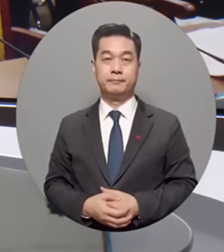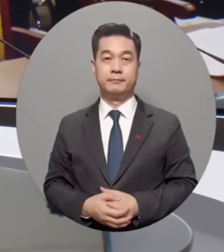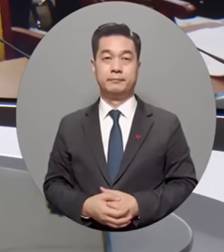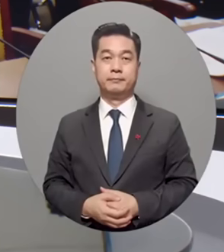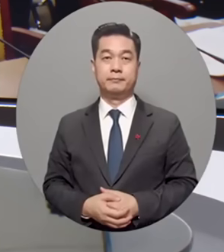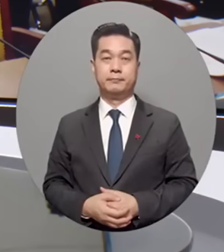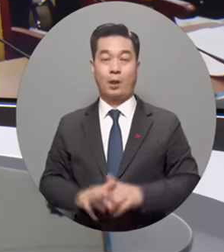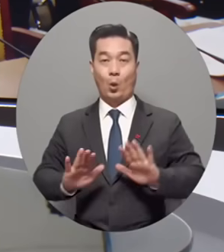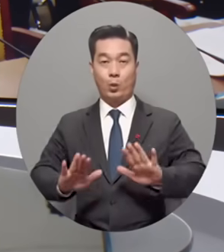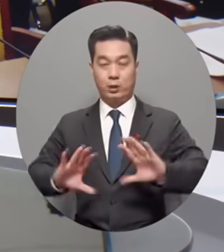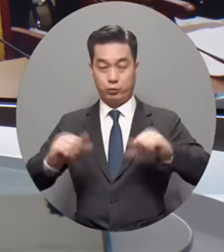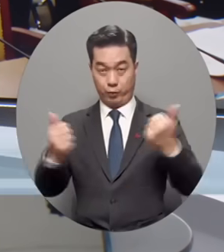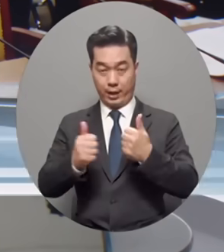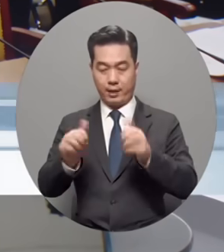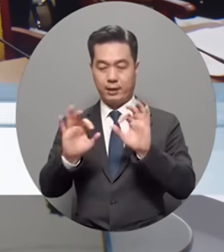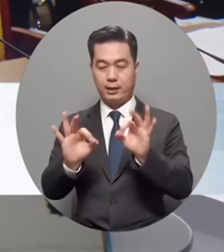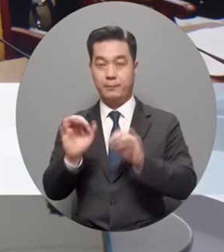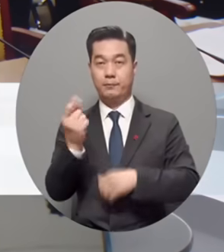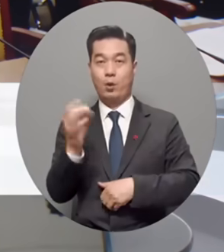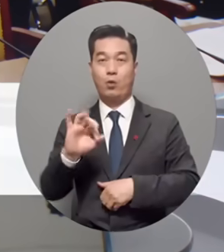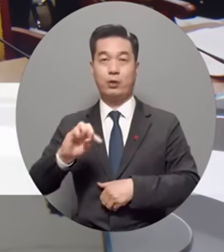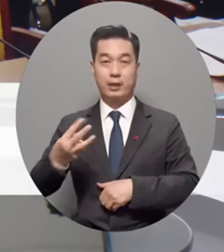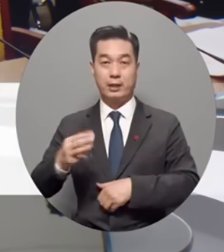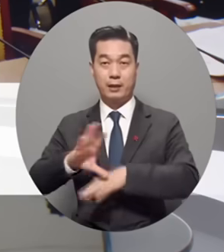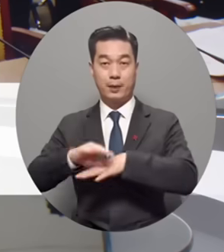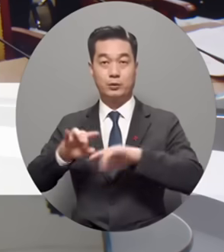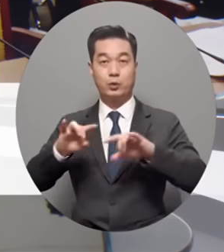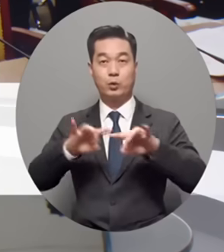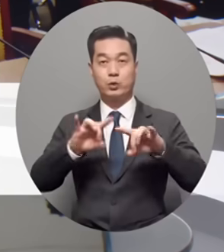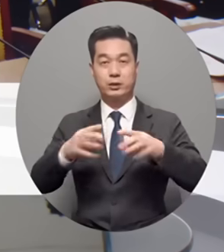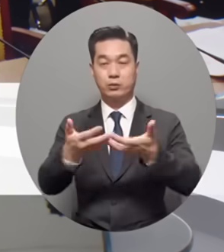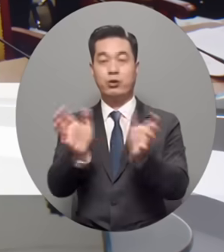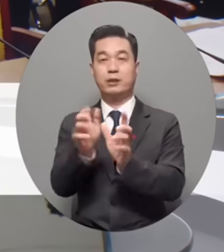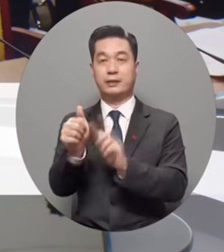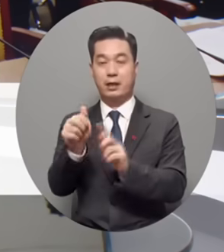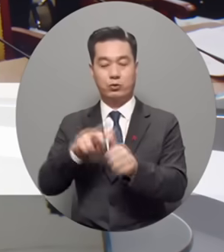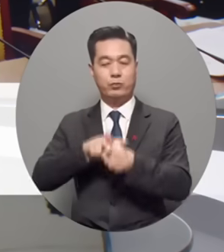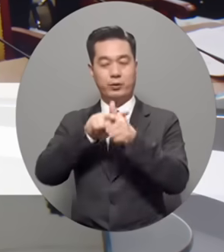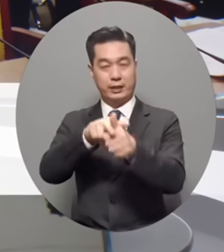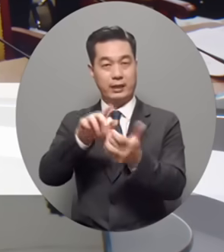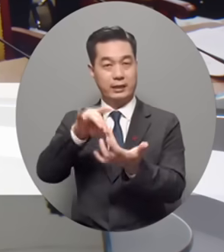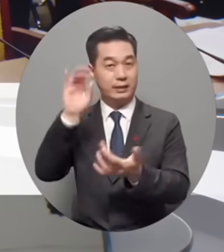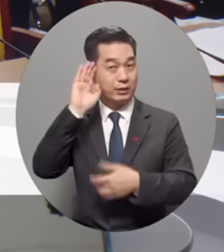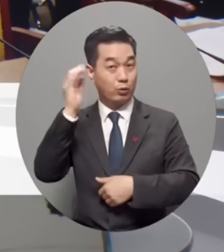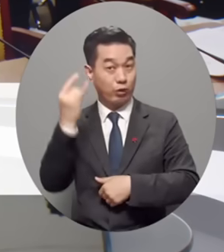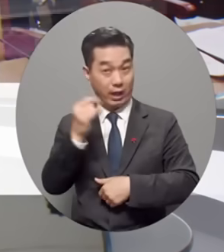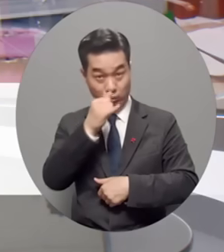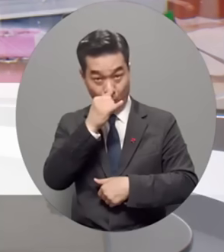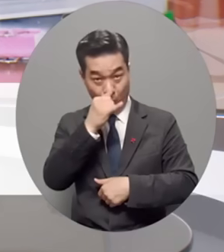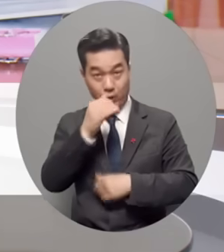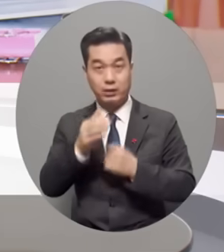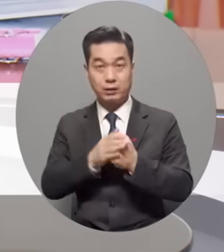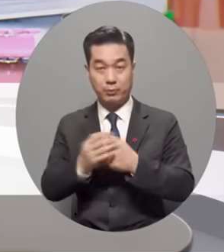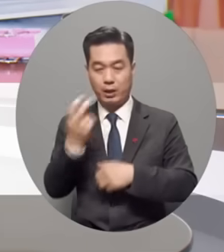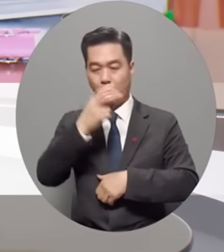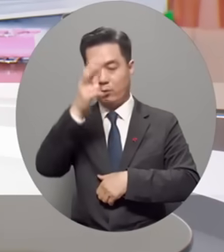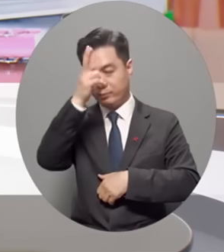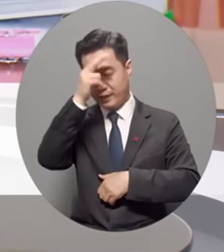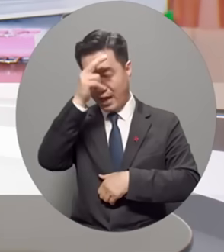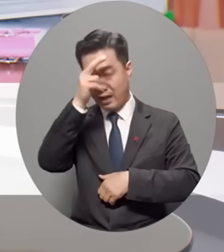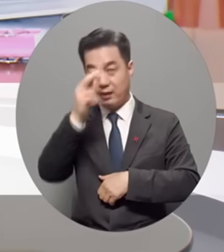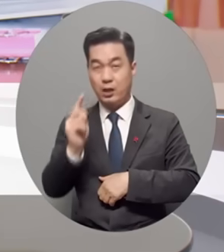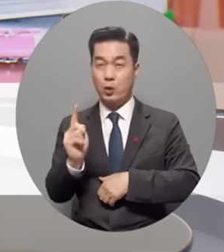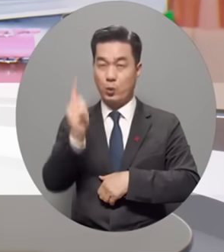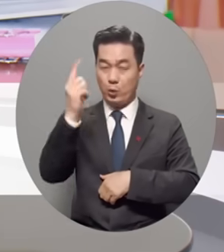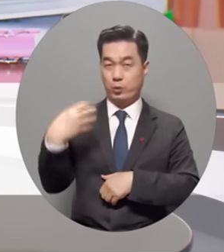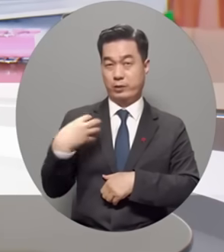오늘 국회에서는 김홍일 방송통신위원장 후보자에 대한 인사청문회가 열렸습니다. 검찰 고위직 출신으로 전문성